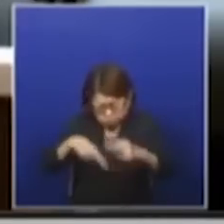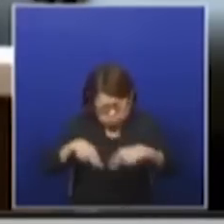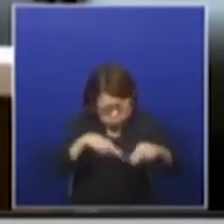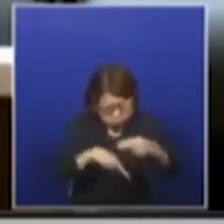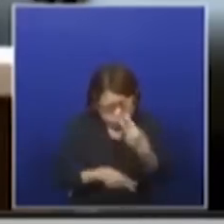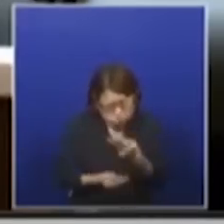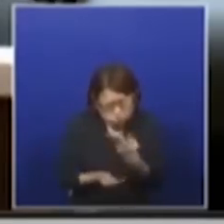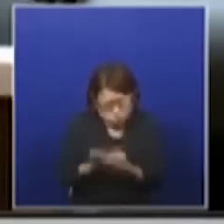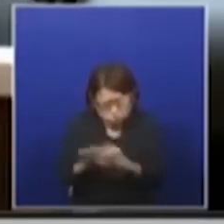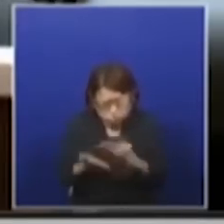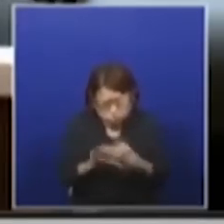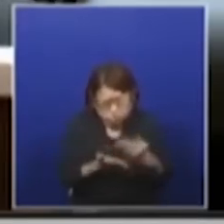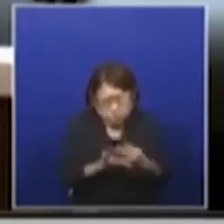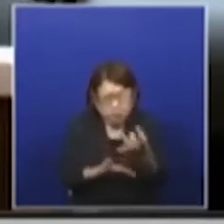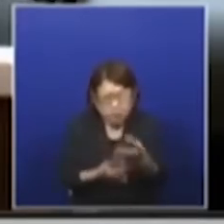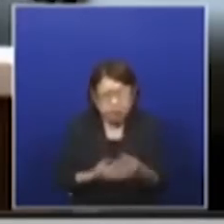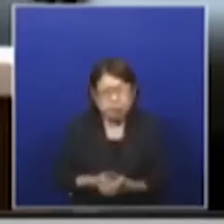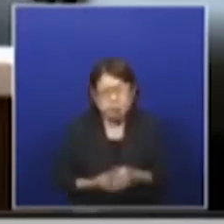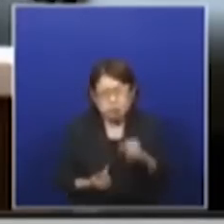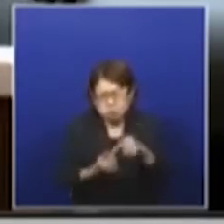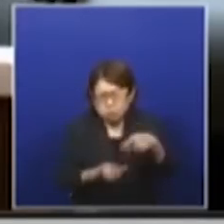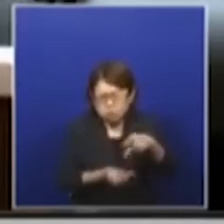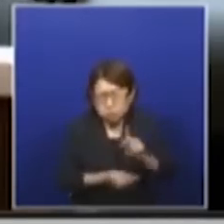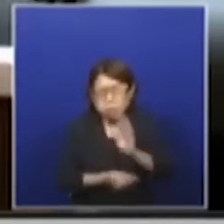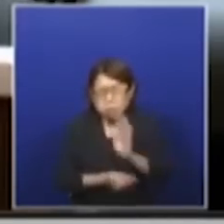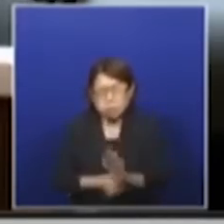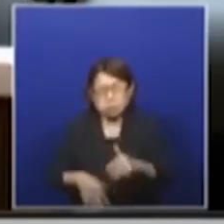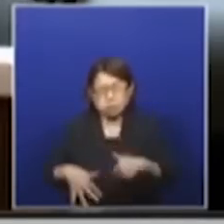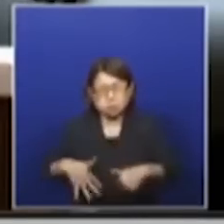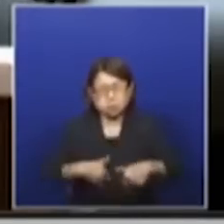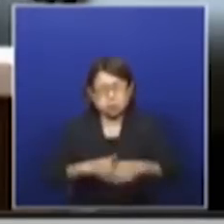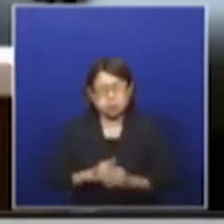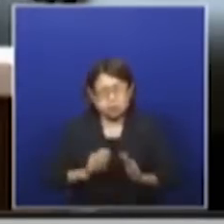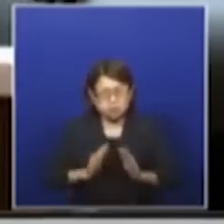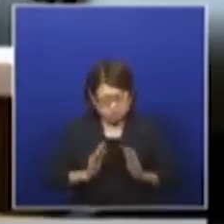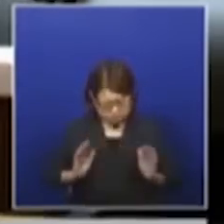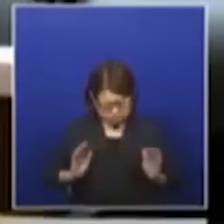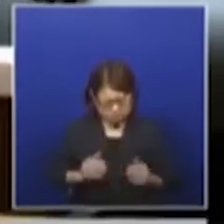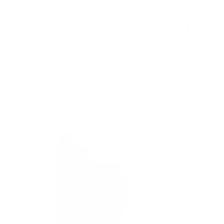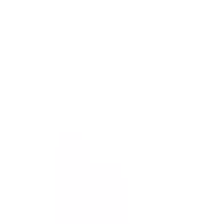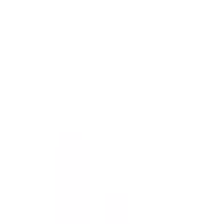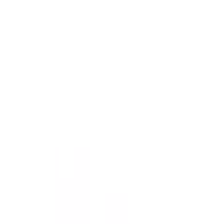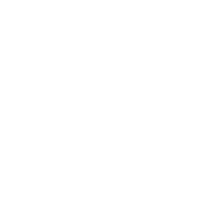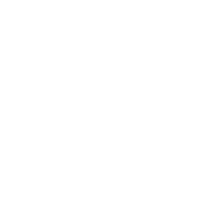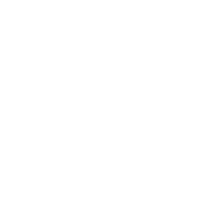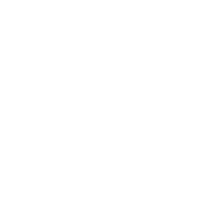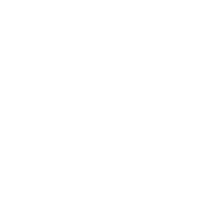ก้ไขปัญหาโควิดเพื่อประโยชน์สูงสุดของประชาชนขอบคุณครับท่านประธานครับ